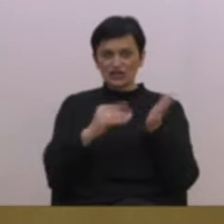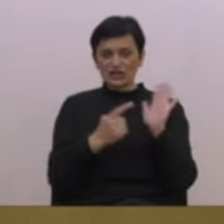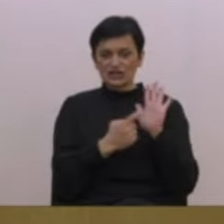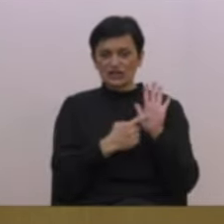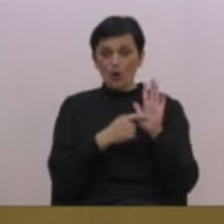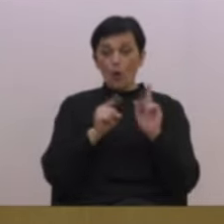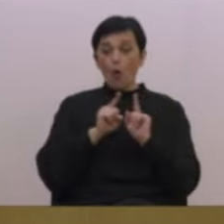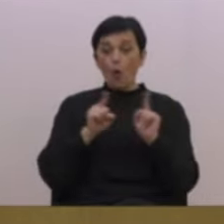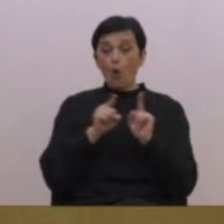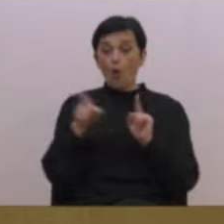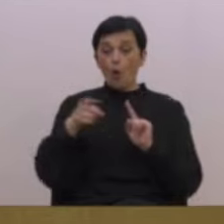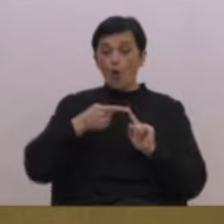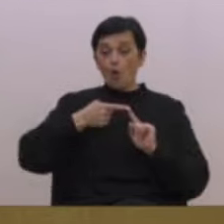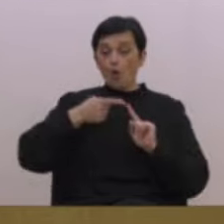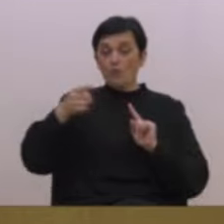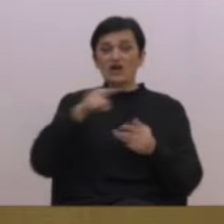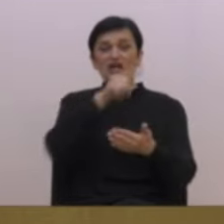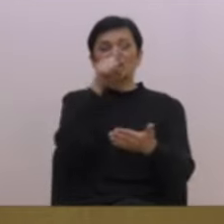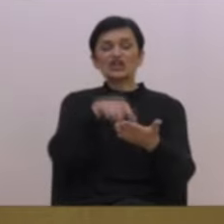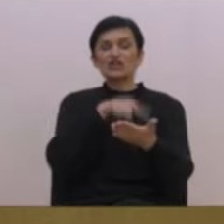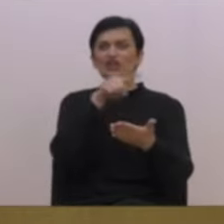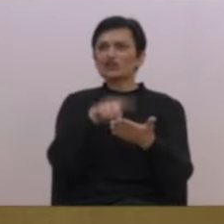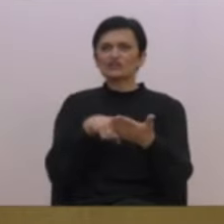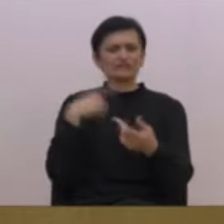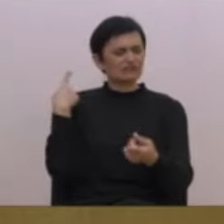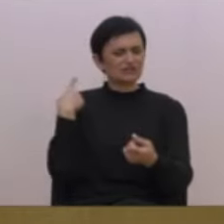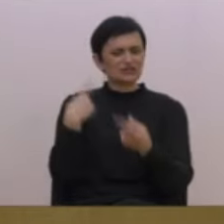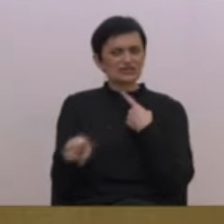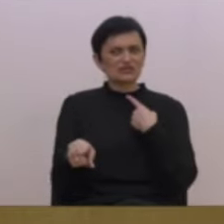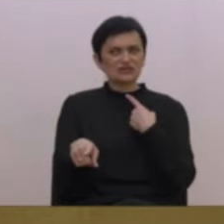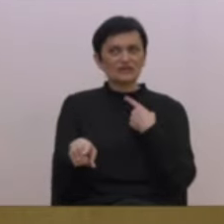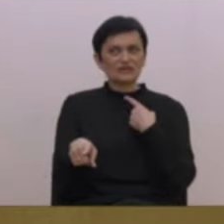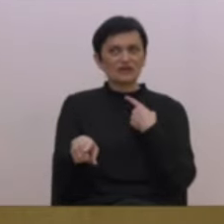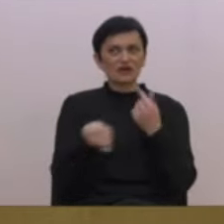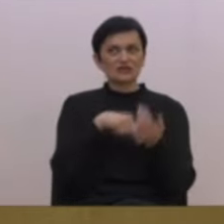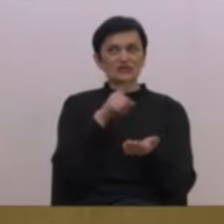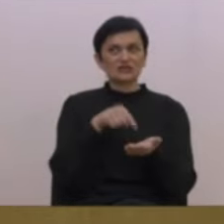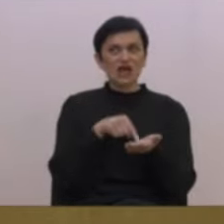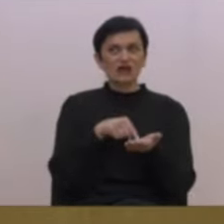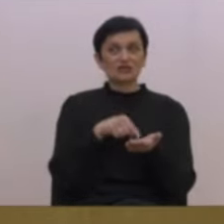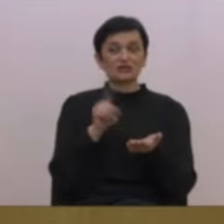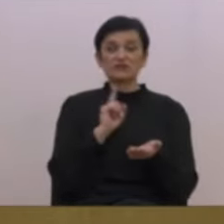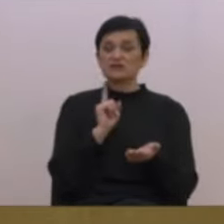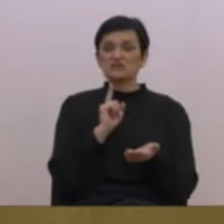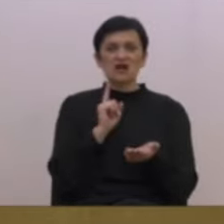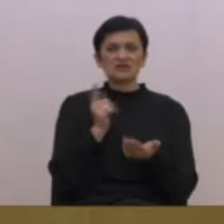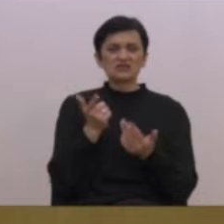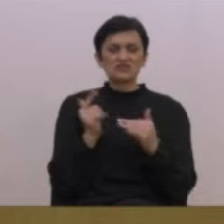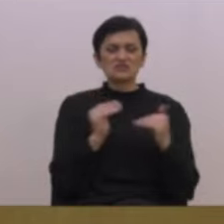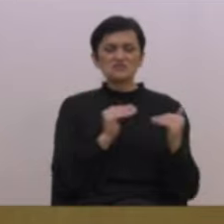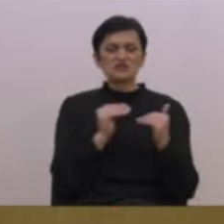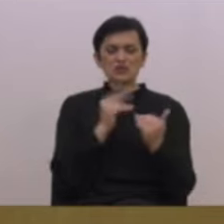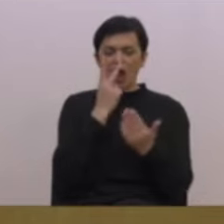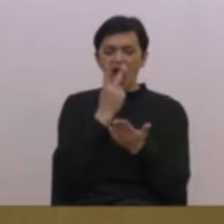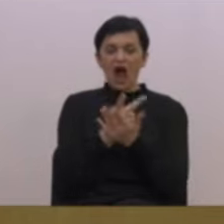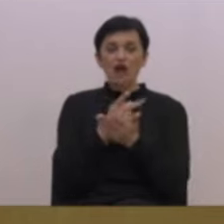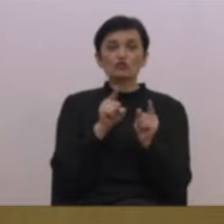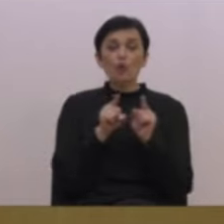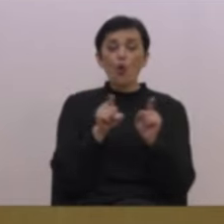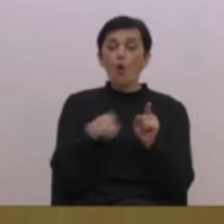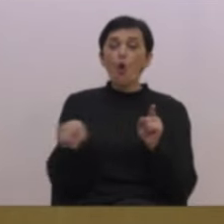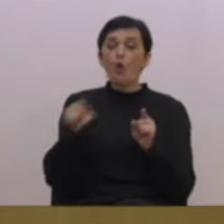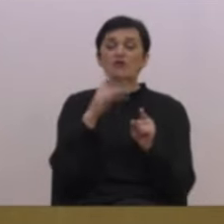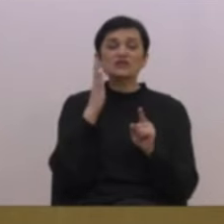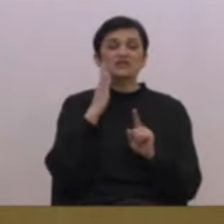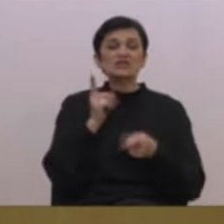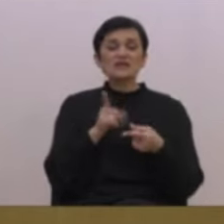ოპოზიცია ამ დღის განმავლობაში კითხვებს სვამს სულიად სხვა საკითხზე, რაც მინიმუმ იმას აჩვენებს, რომ ამ ოპოზიციას